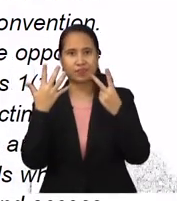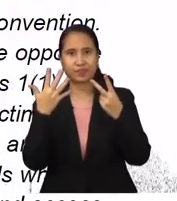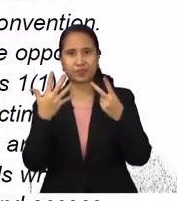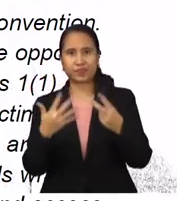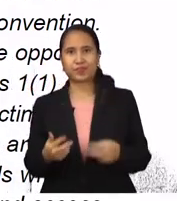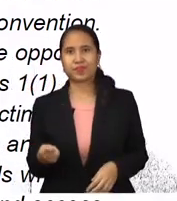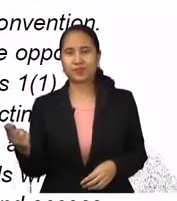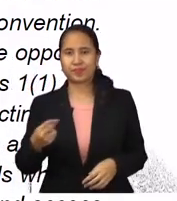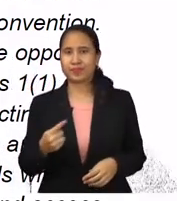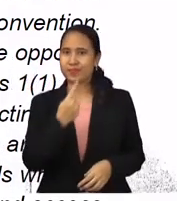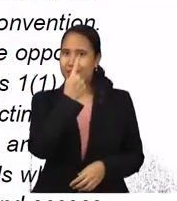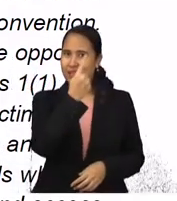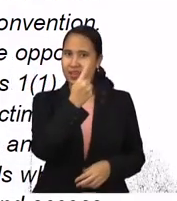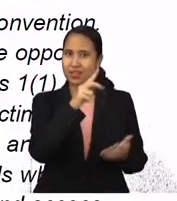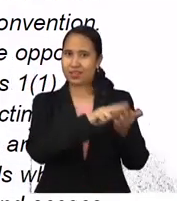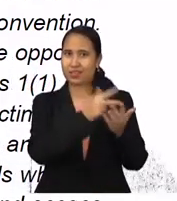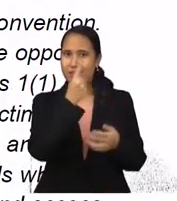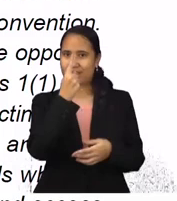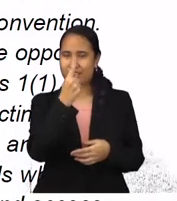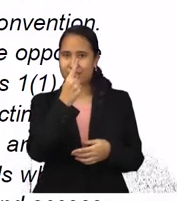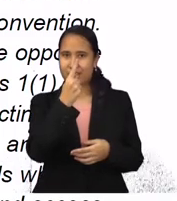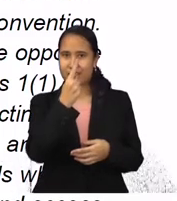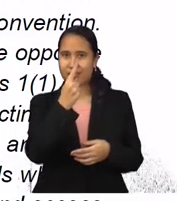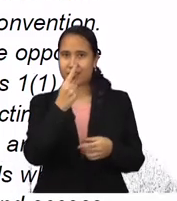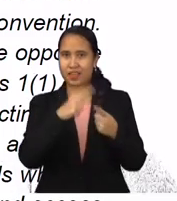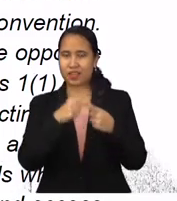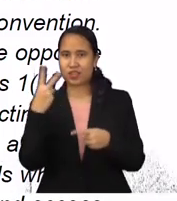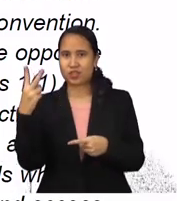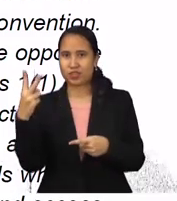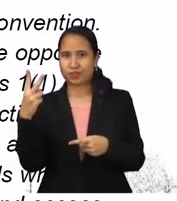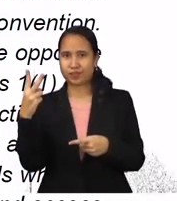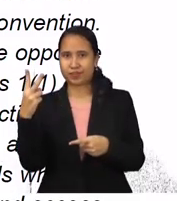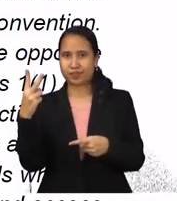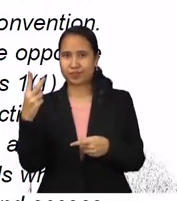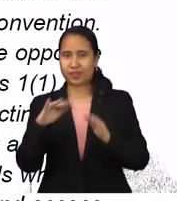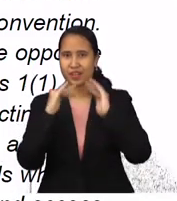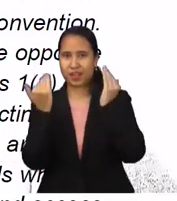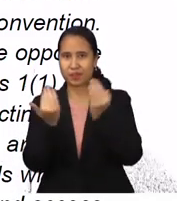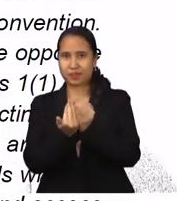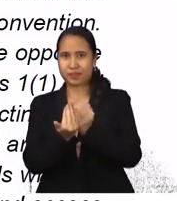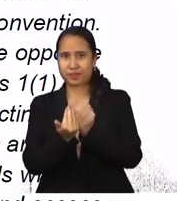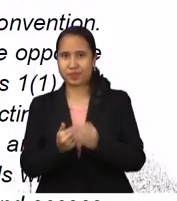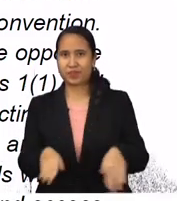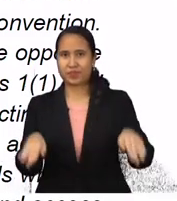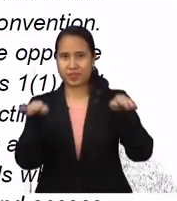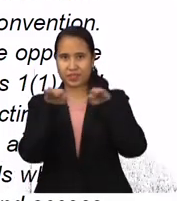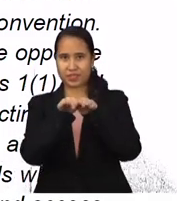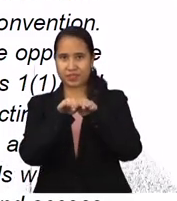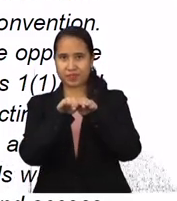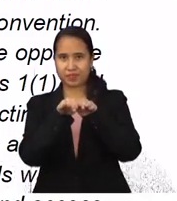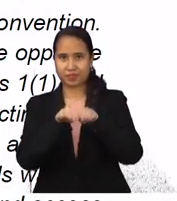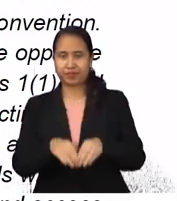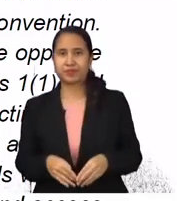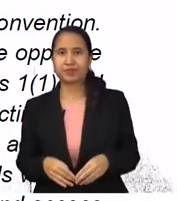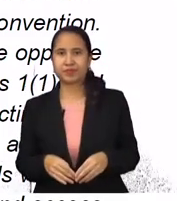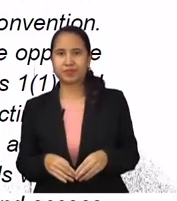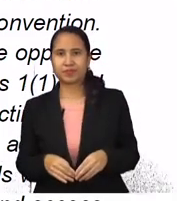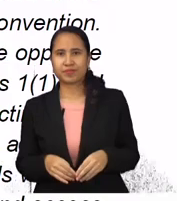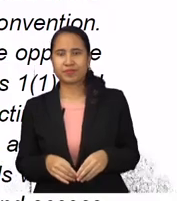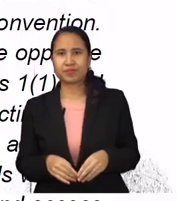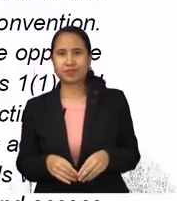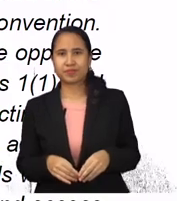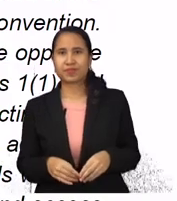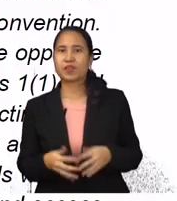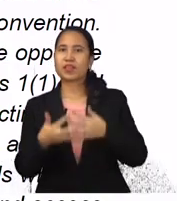tot de artikelen 1 leden 1 en 2, dat zijn de algemene verplichtingen van de verdragsstaten van